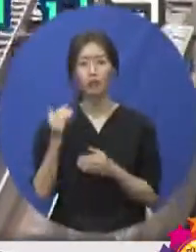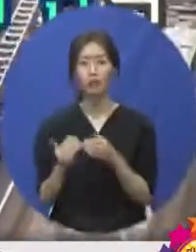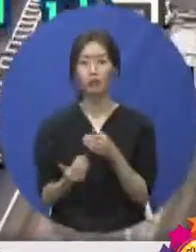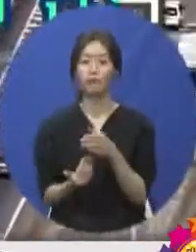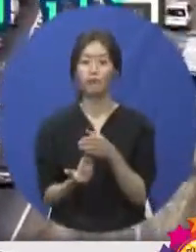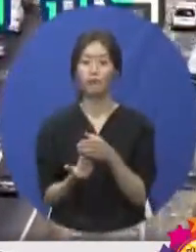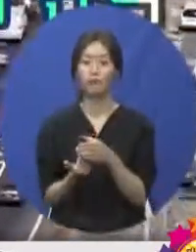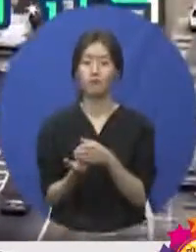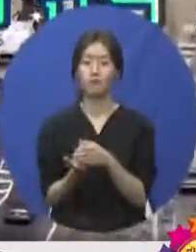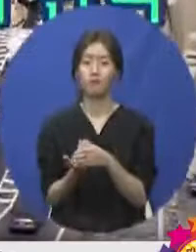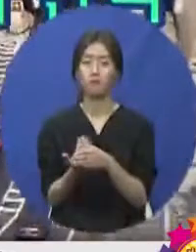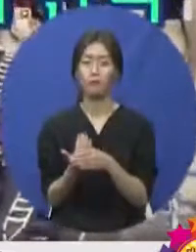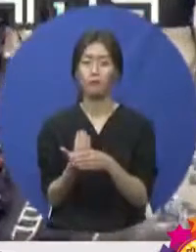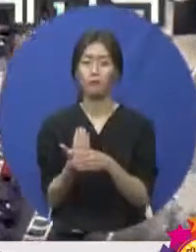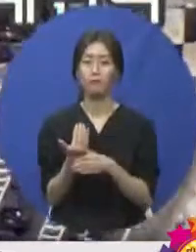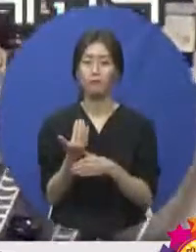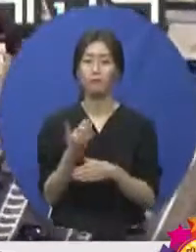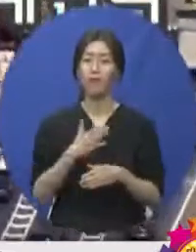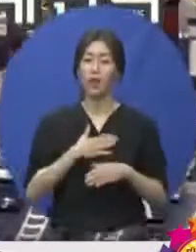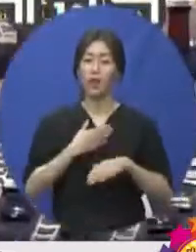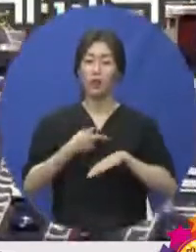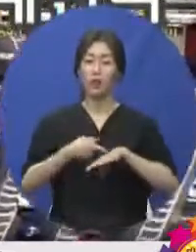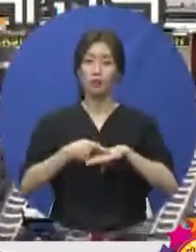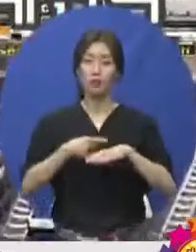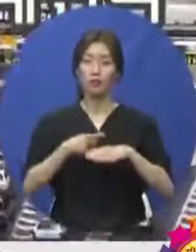생각이 난다. 내